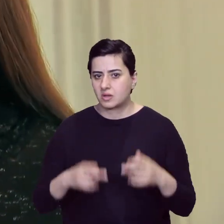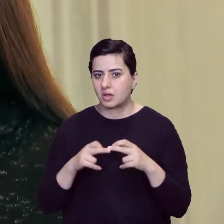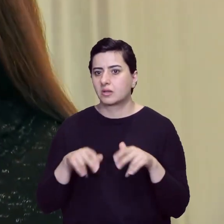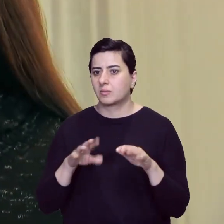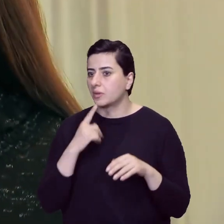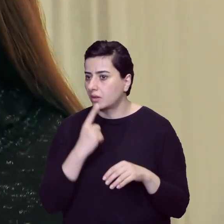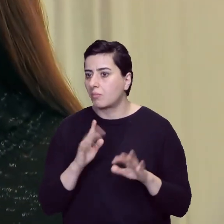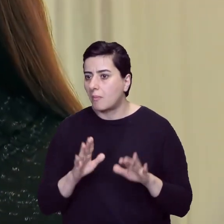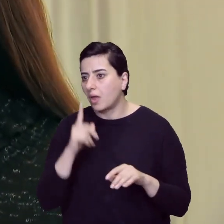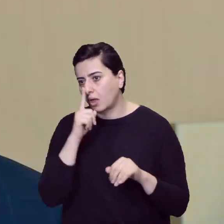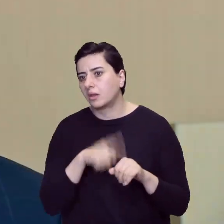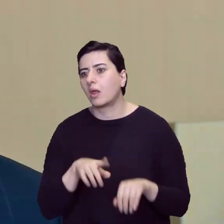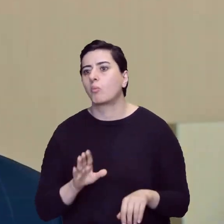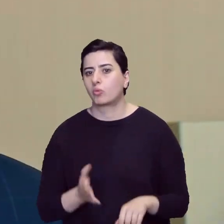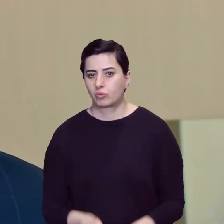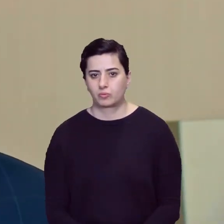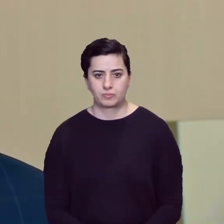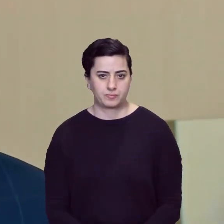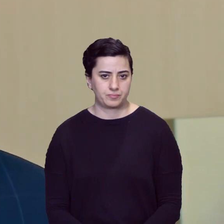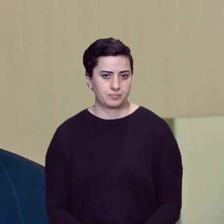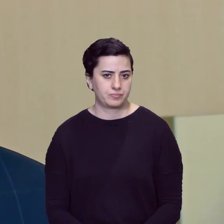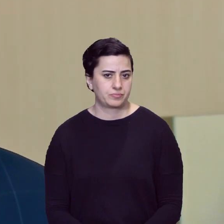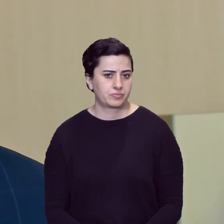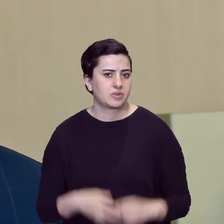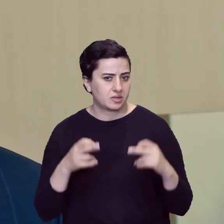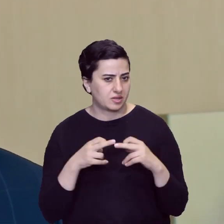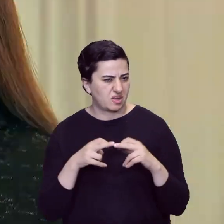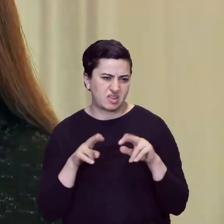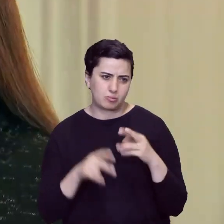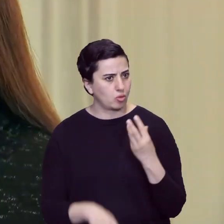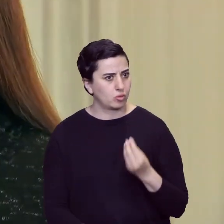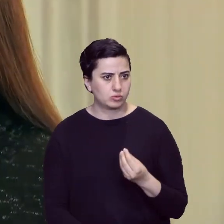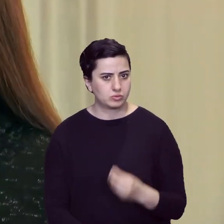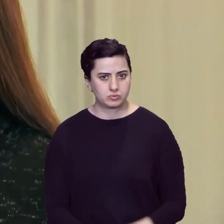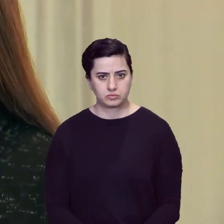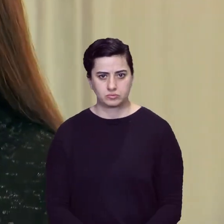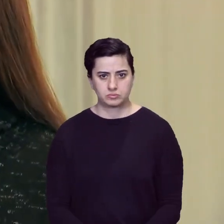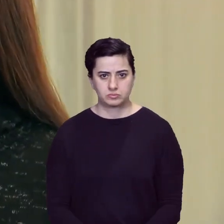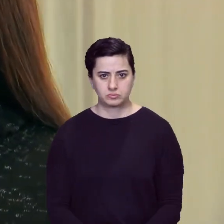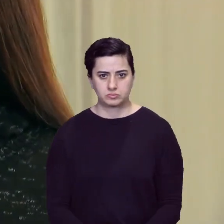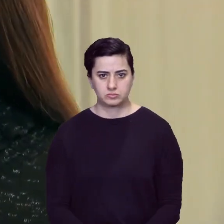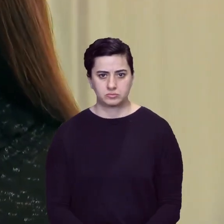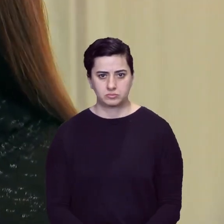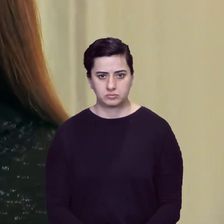Etmediğimizi söyledim ama inanmadı. Kavga etmiş gibi mi davransak?